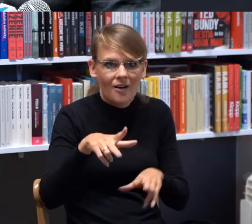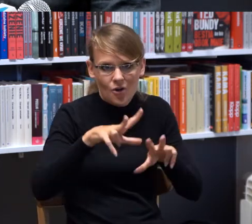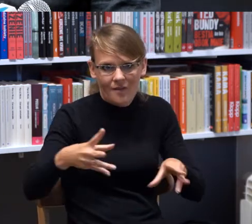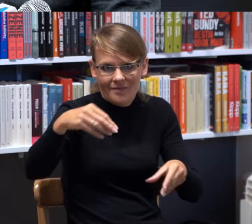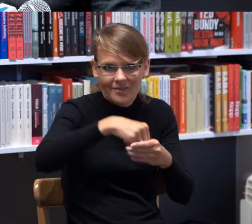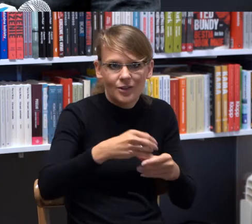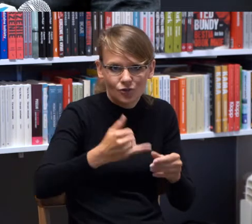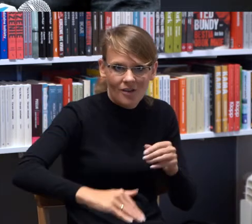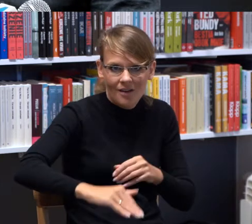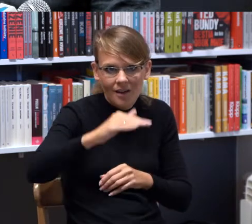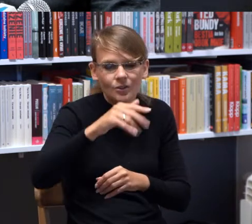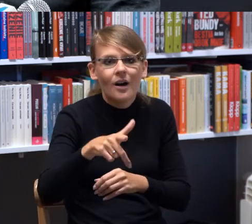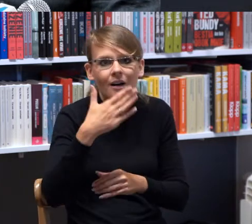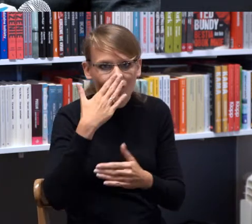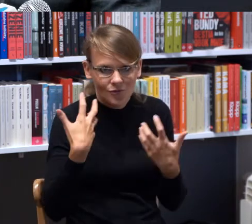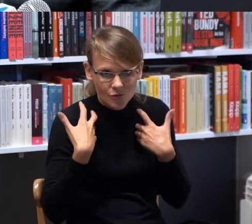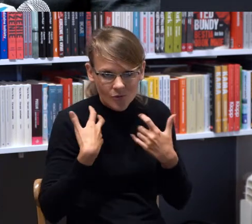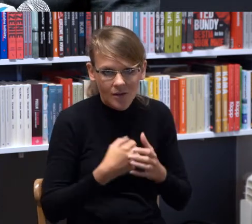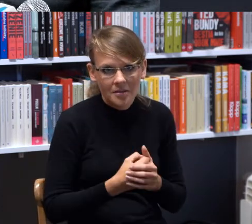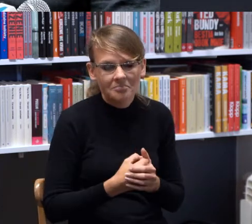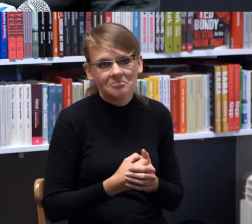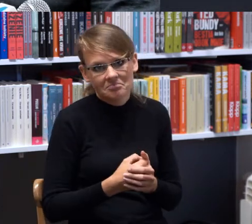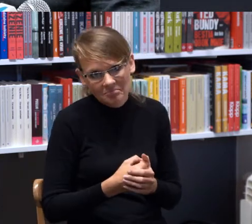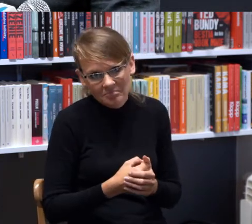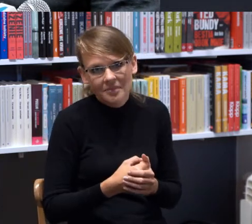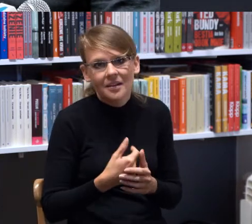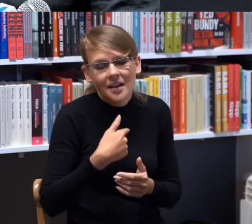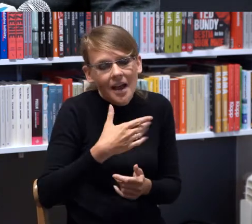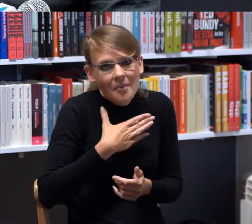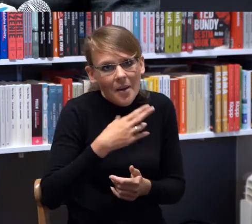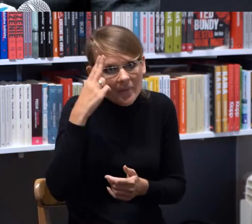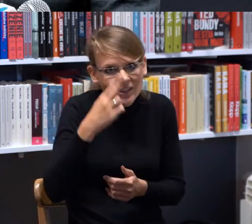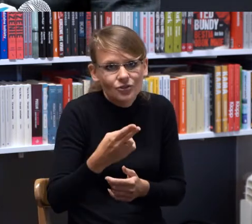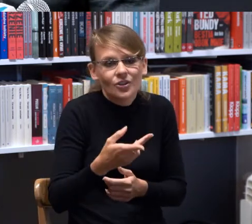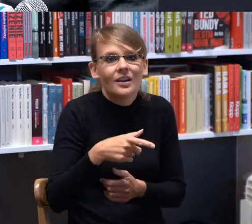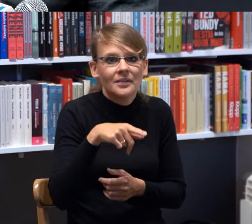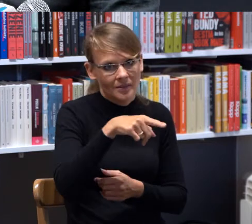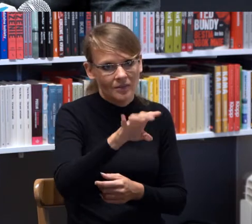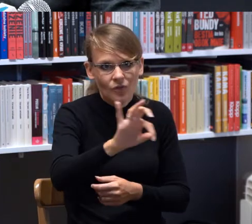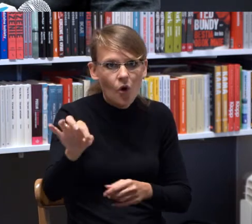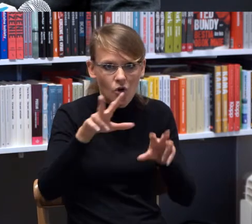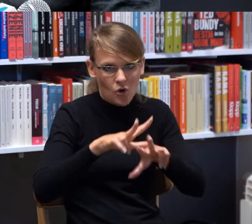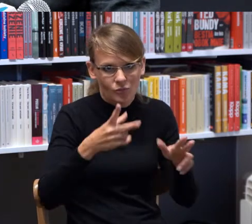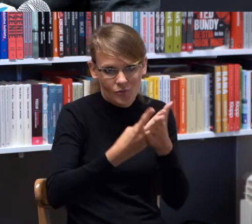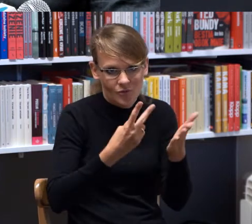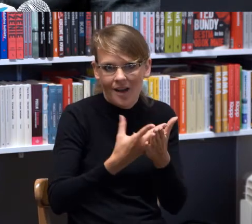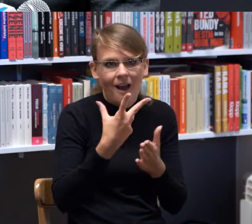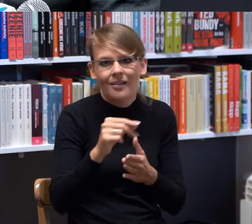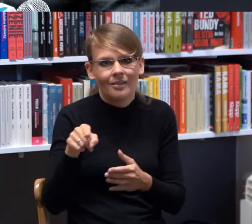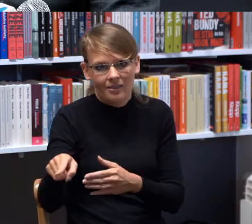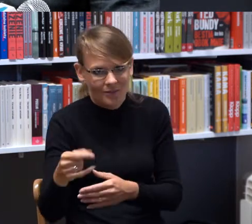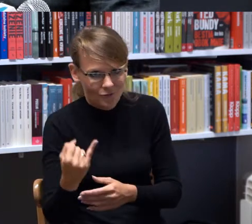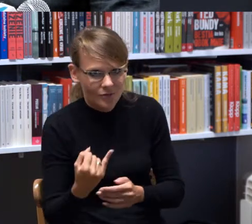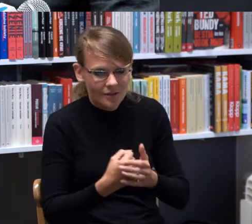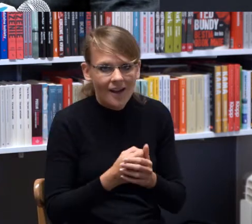rodzinie. I liczę właściwie bardziej na to chyba, że te osoby, te ich rodziny to przeczytają, niż że oni to przeczytają.